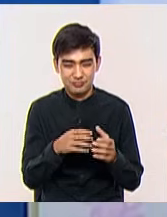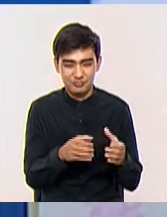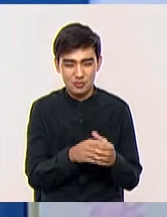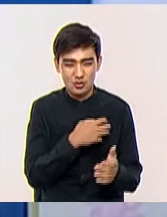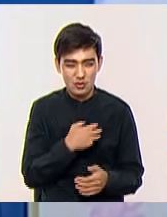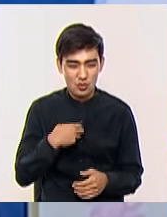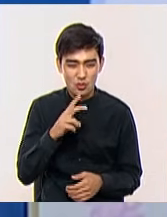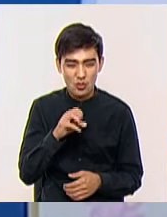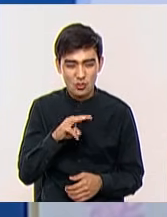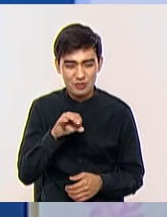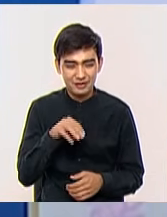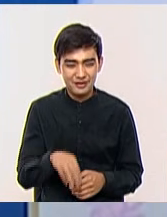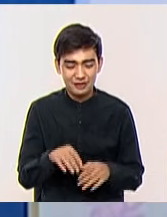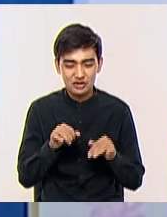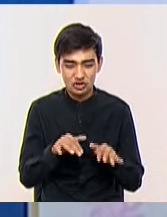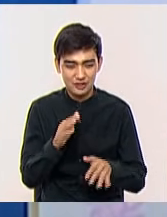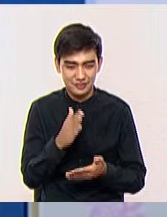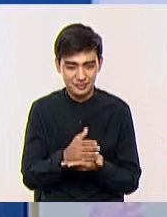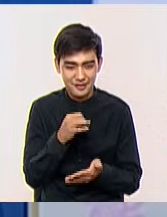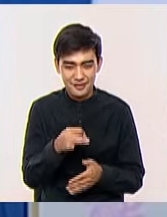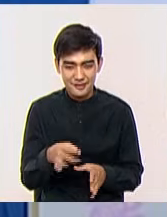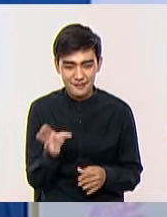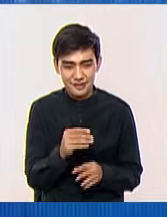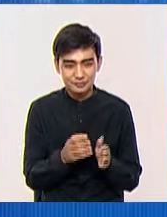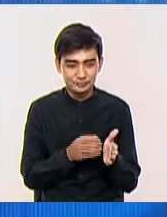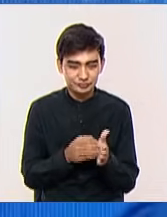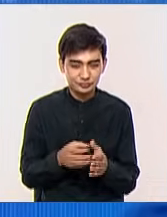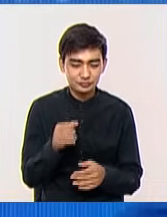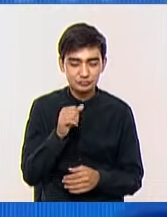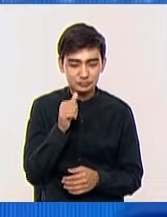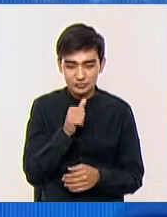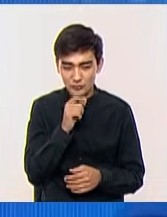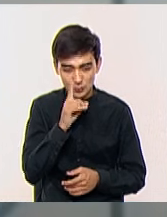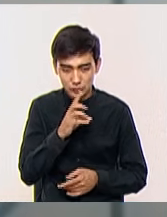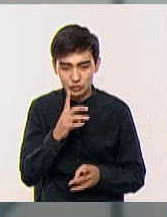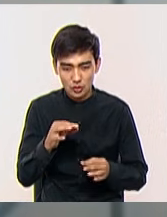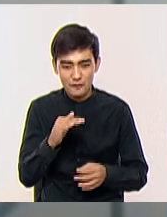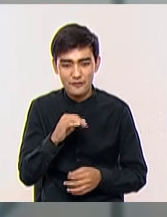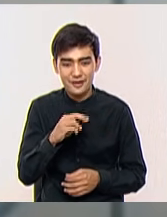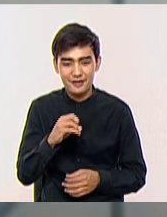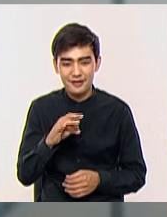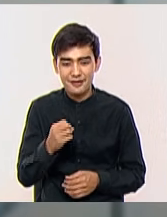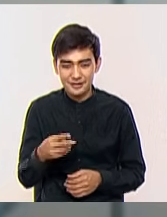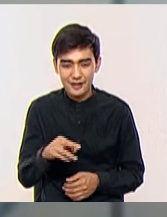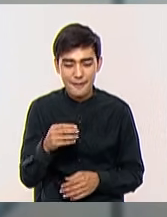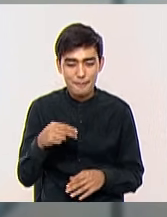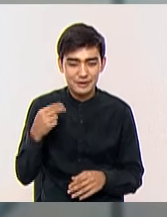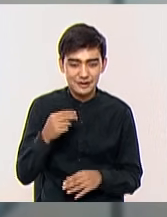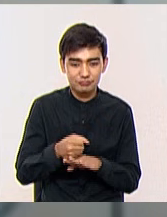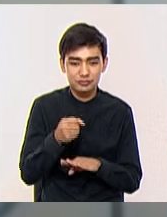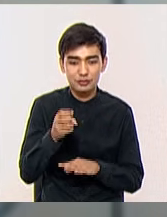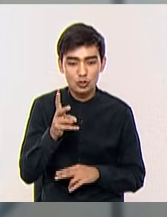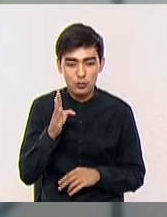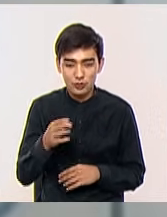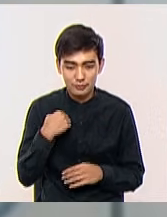қазақстандық спортшыларға бас көз болып кеткен Елсияр Қанағатов, кемшілік барын жасырмаймын, ал федерациялардың президенті кім болатынына араласа алмаймыз